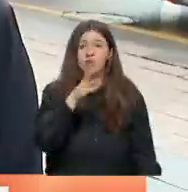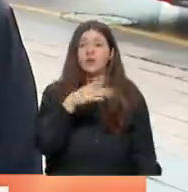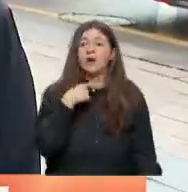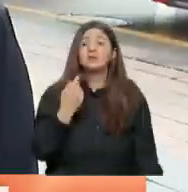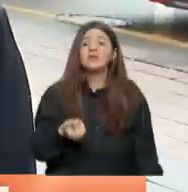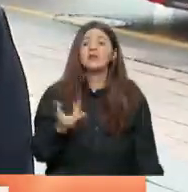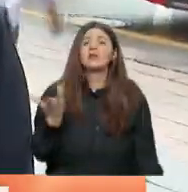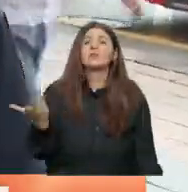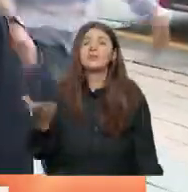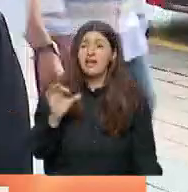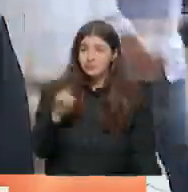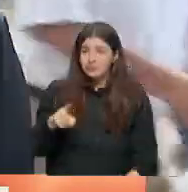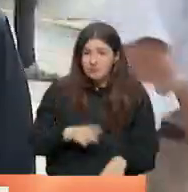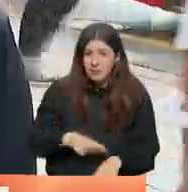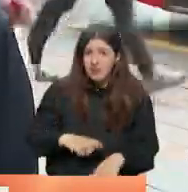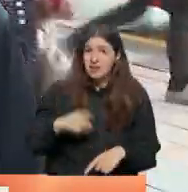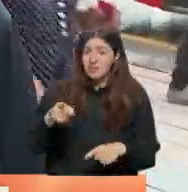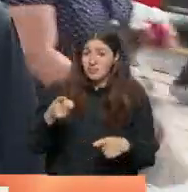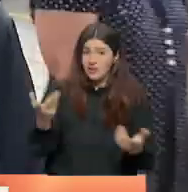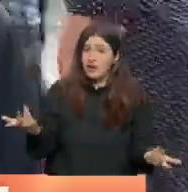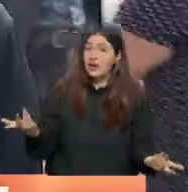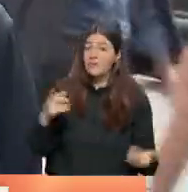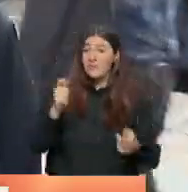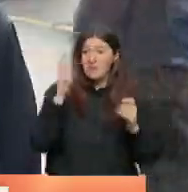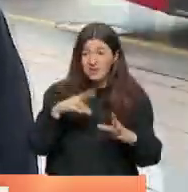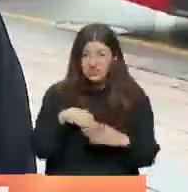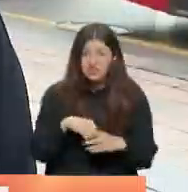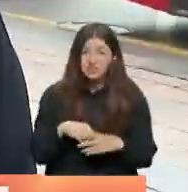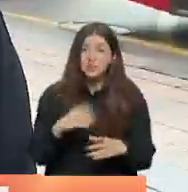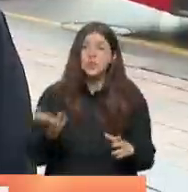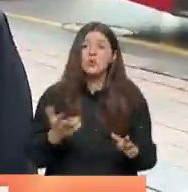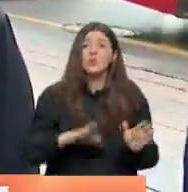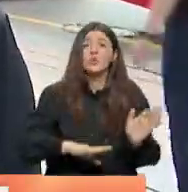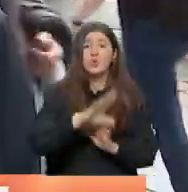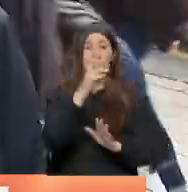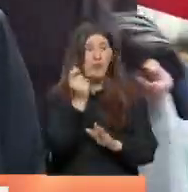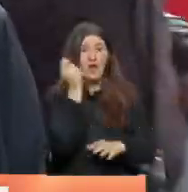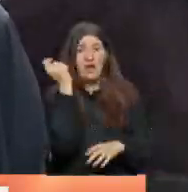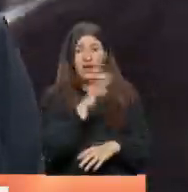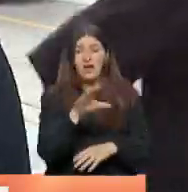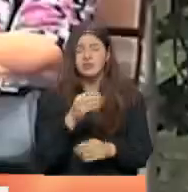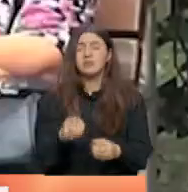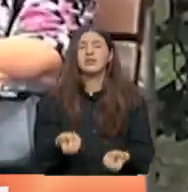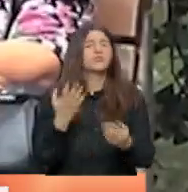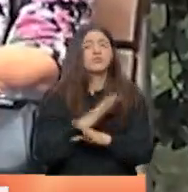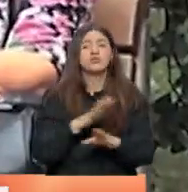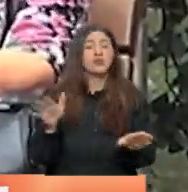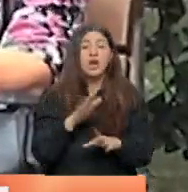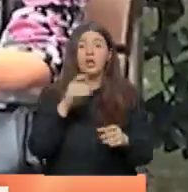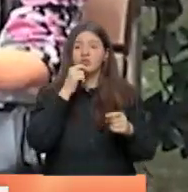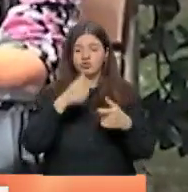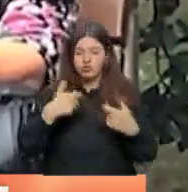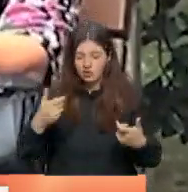Asla yetmez. Hele bu zamanda, bu devirde, bu pahalılıkta uçmuşken her şey asla yetmeyecek.